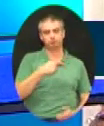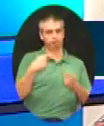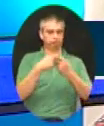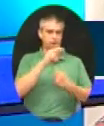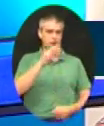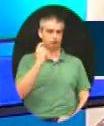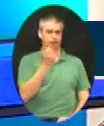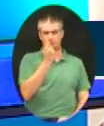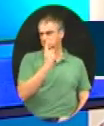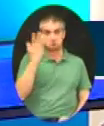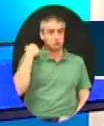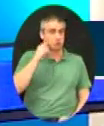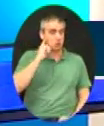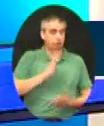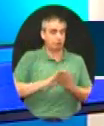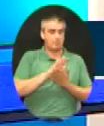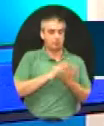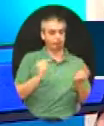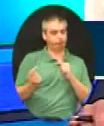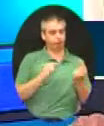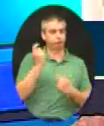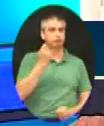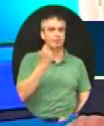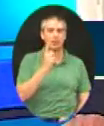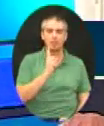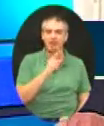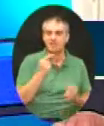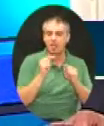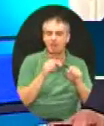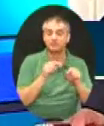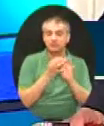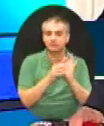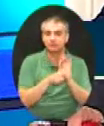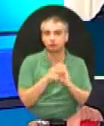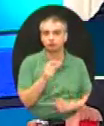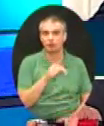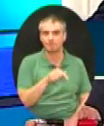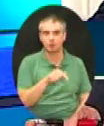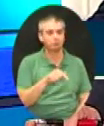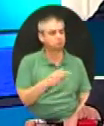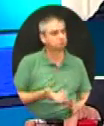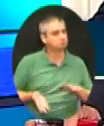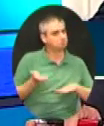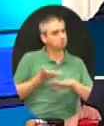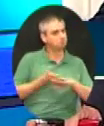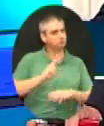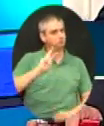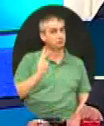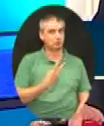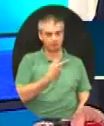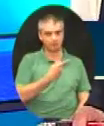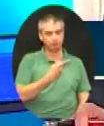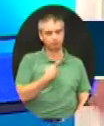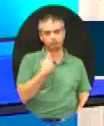השבת כמובן. מזמן לא שמענו על קרבות השבת, אבל הקרב הזה הספציפי של השבוע מעלה שוב אולי